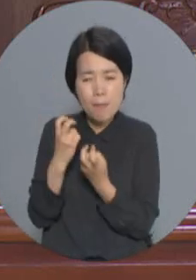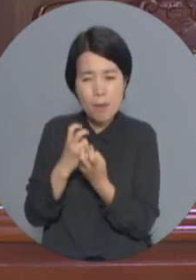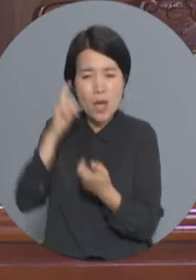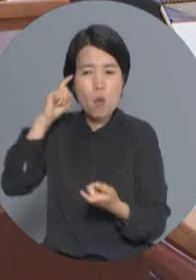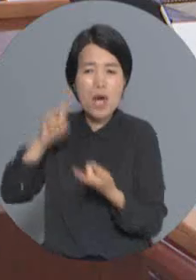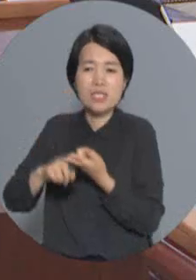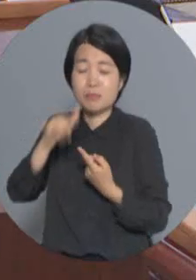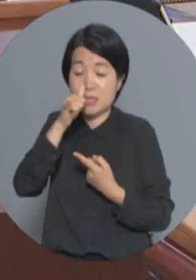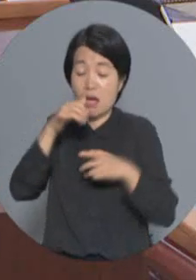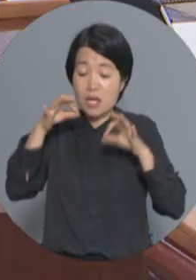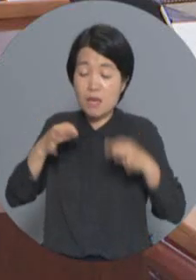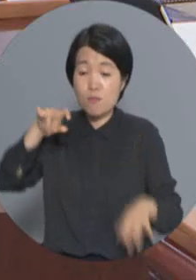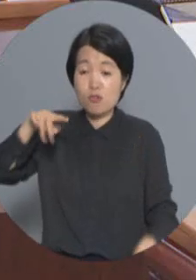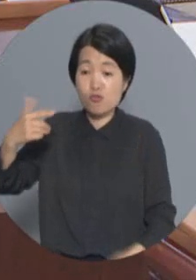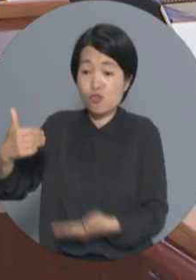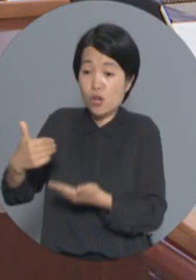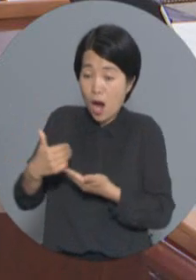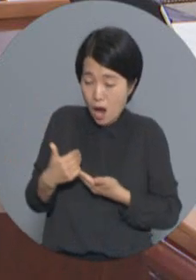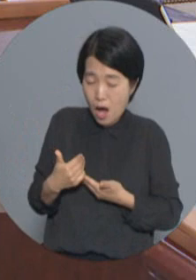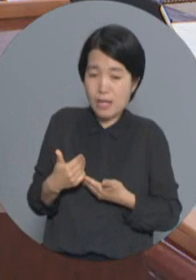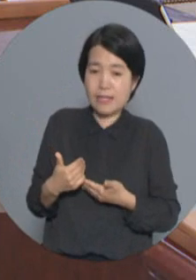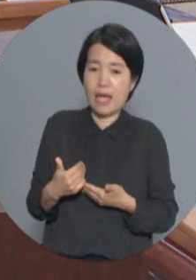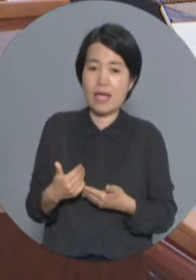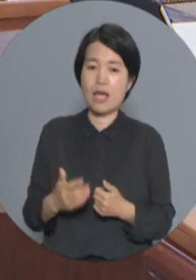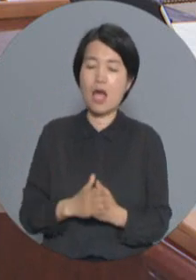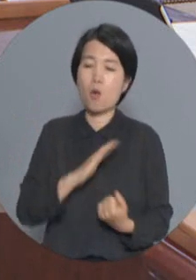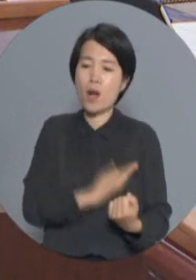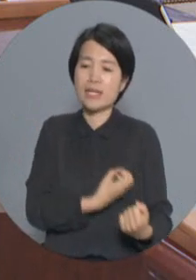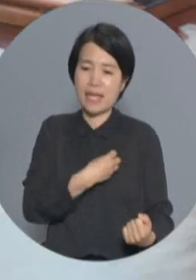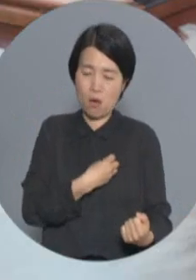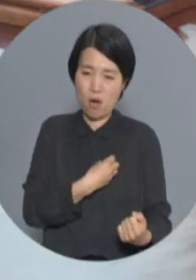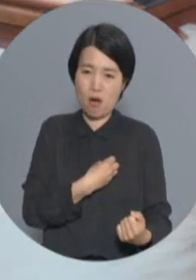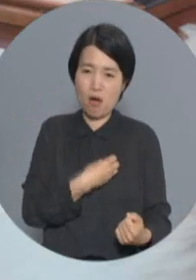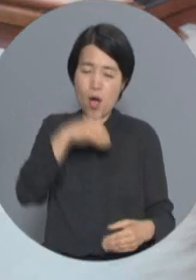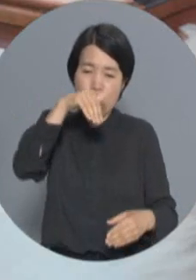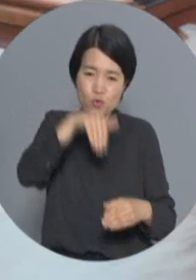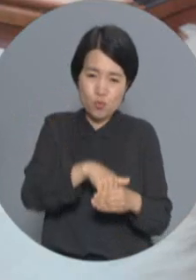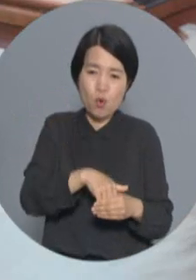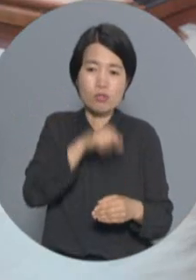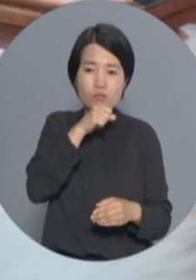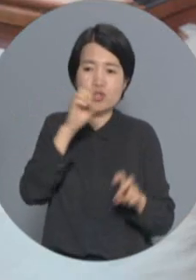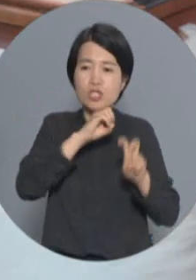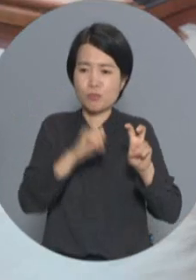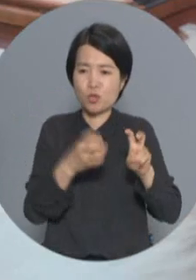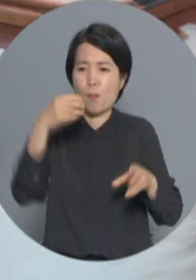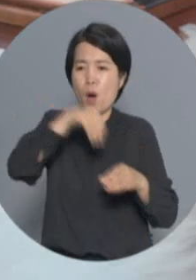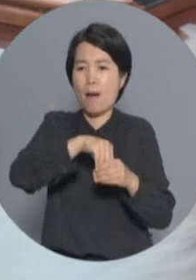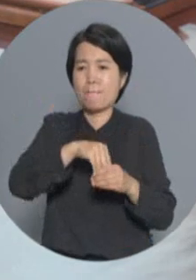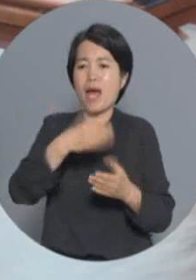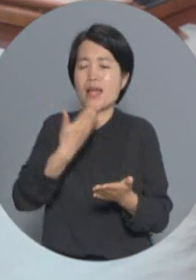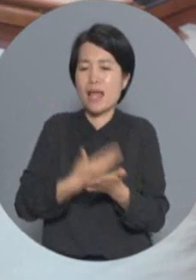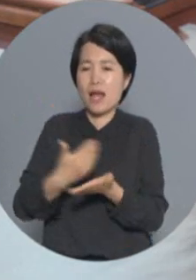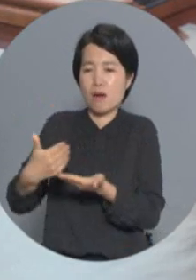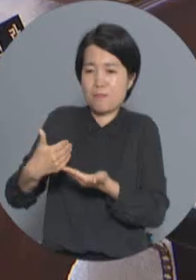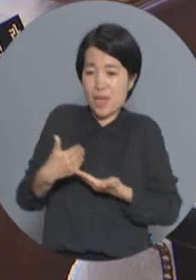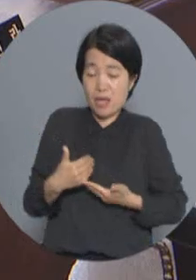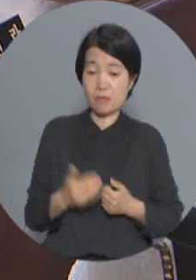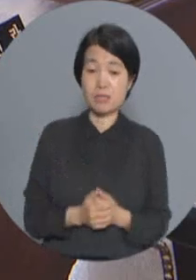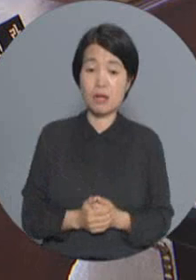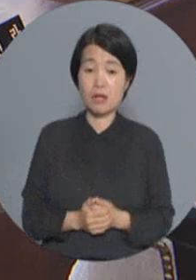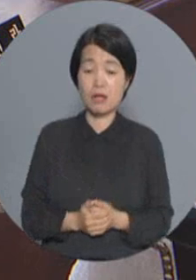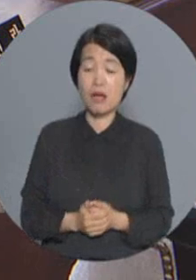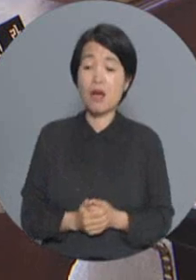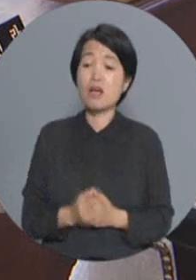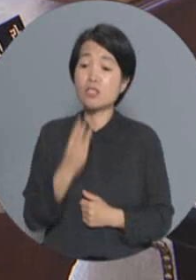국회의원이 의장 후보 경선에 권리당원 투표 20% 반영하자 제안했기 때문입니다 최근 국회의장